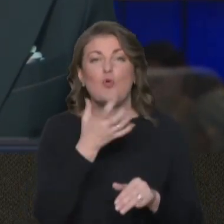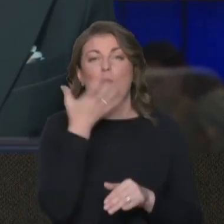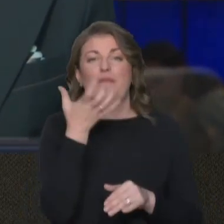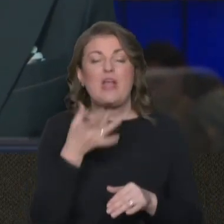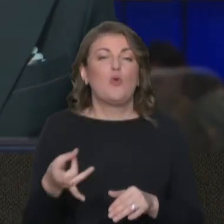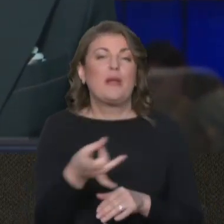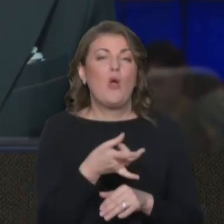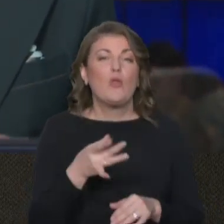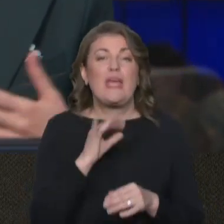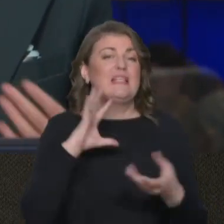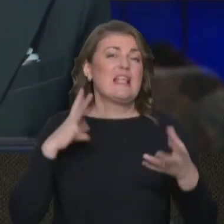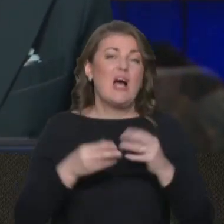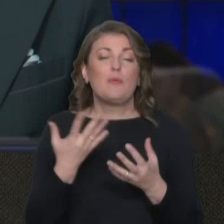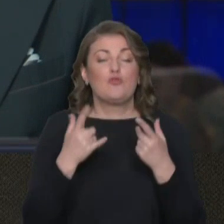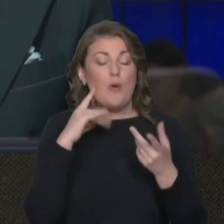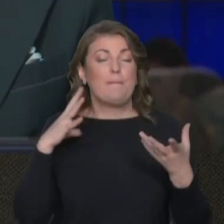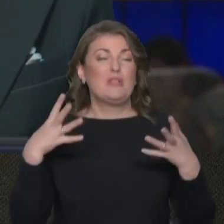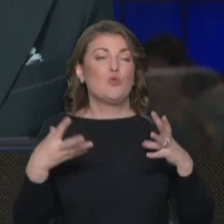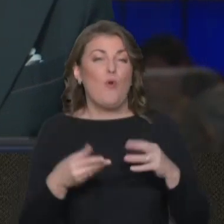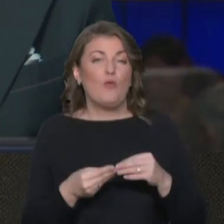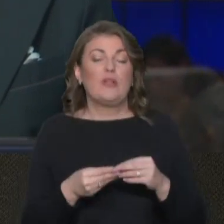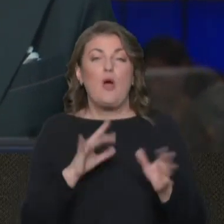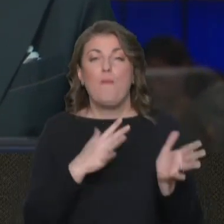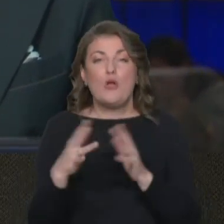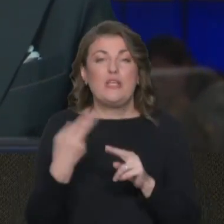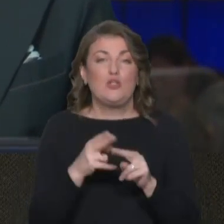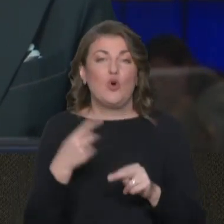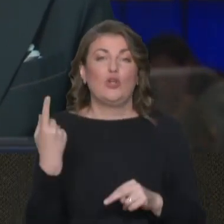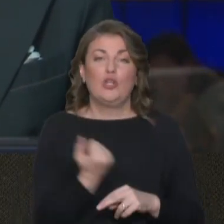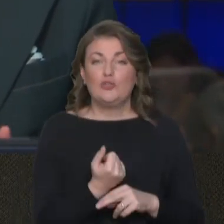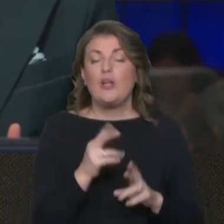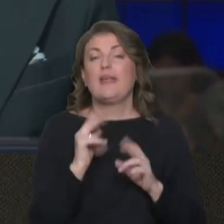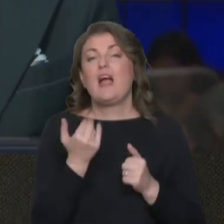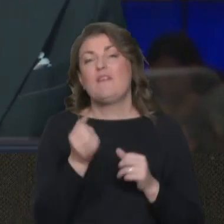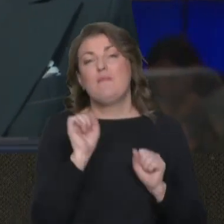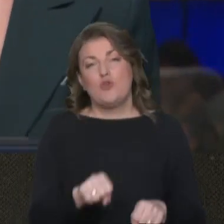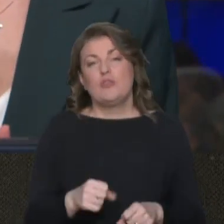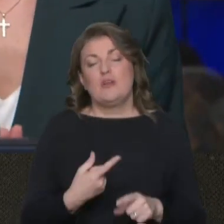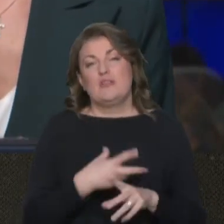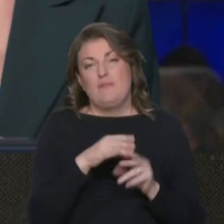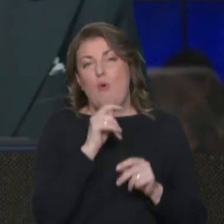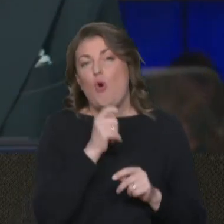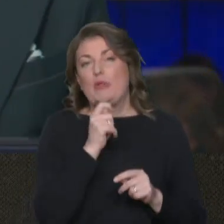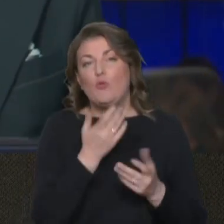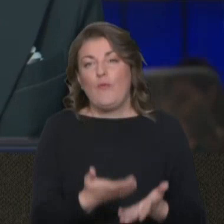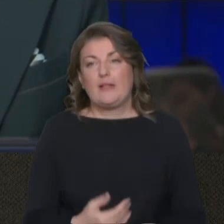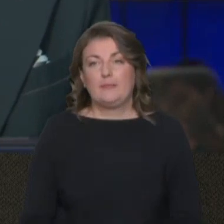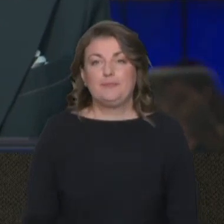Південному регіоні і загалом, якщо підсумовувати події цього тижня, як ви можете їх прокоментувати?